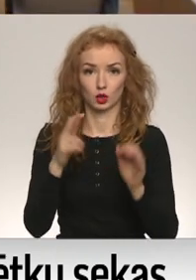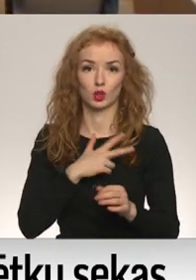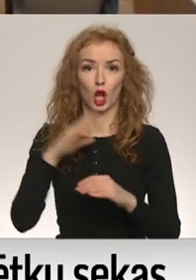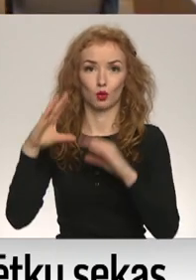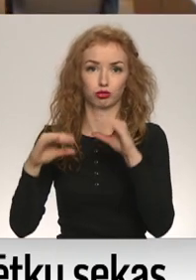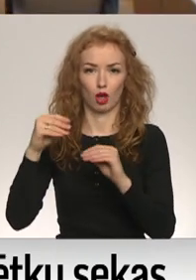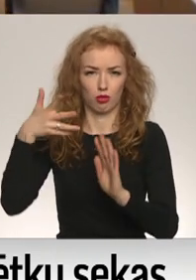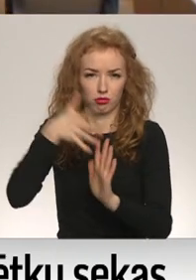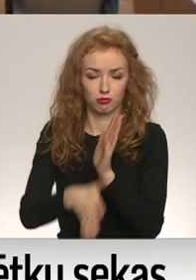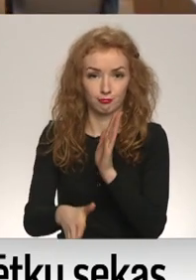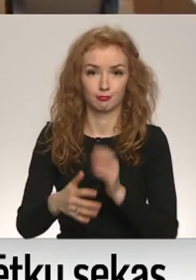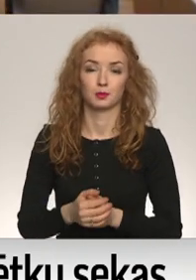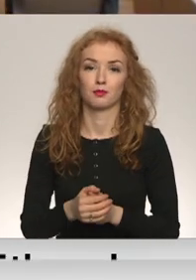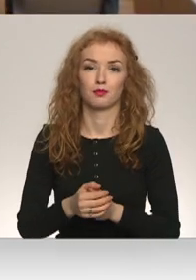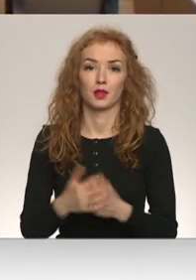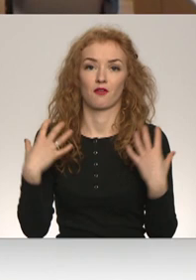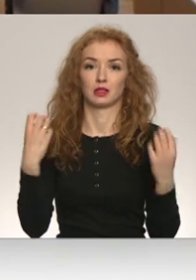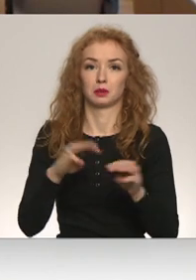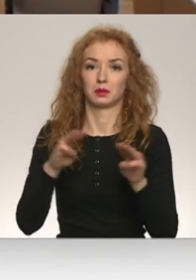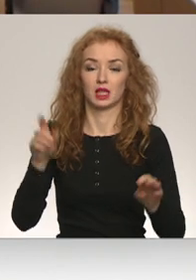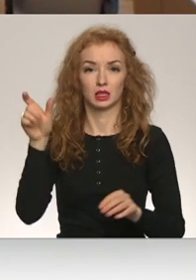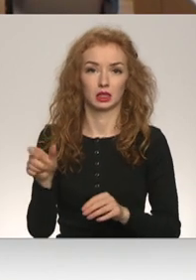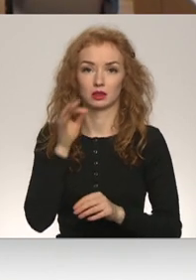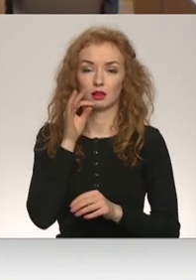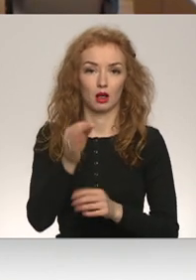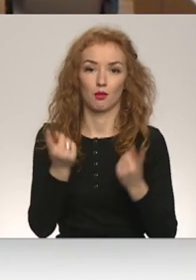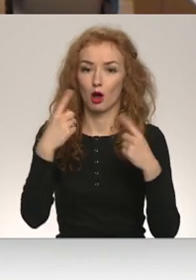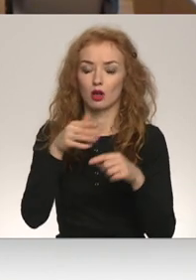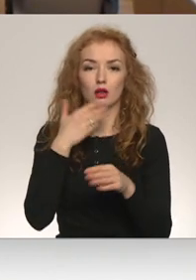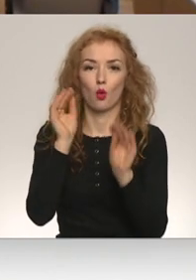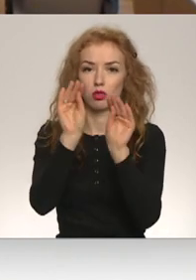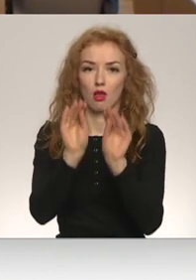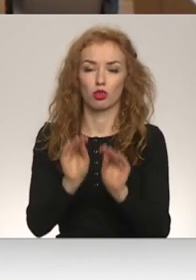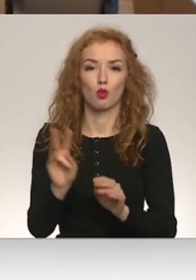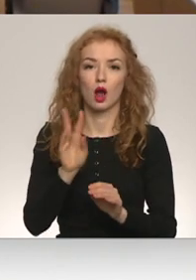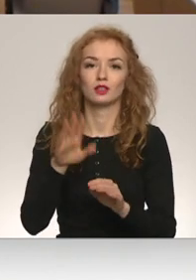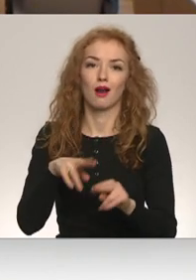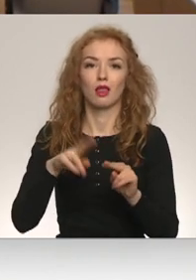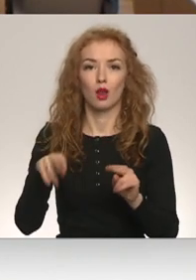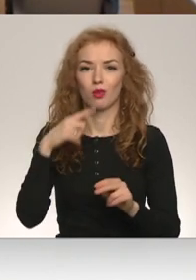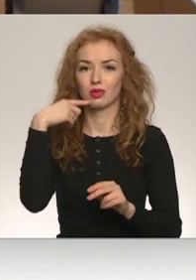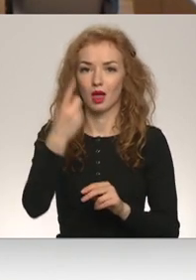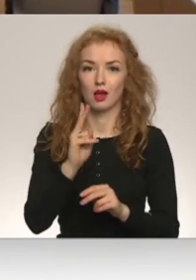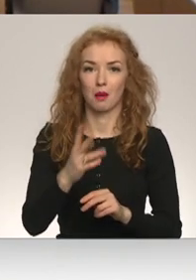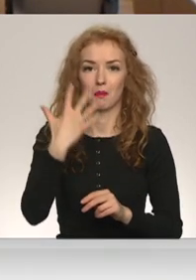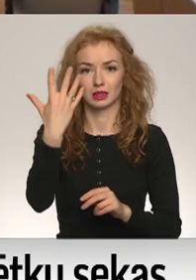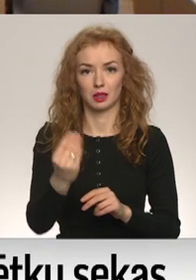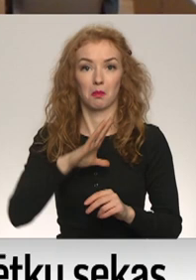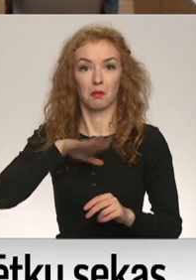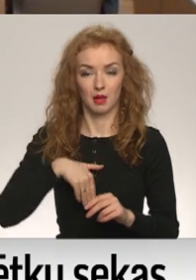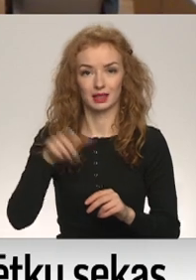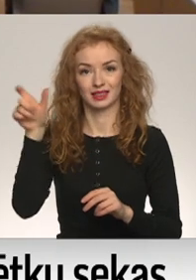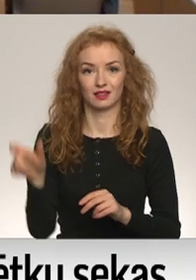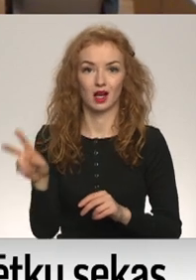Ar ko mums jārēķinās, kolēģi, ka šobrīd galīgi nav tādu datu, kas varētu ļaut apgalvot, ka pēc piecām dienām cilvēks, kurš